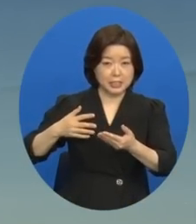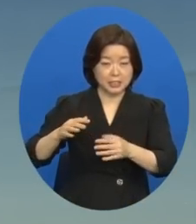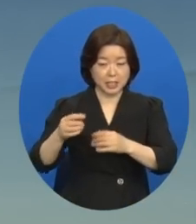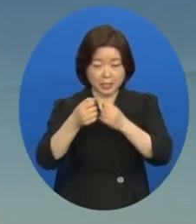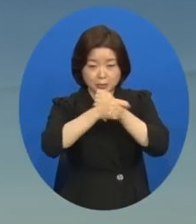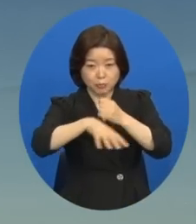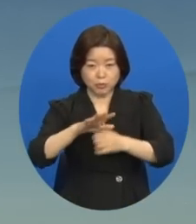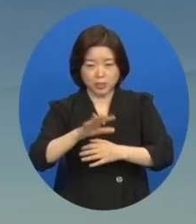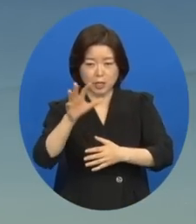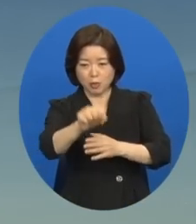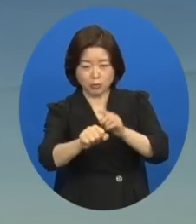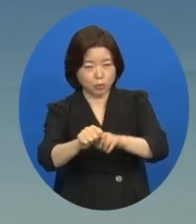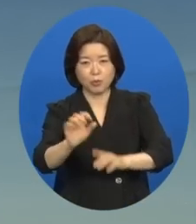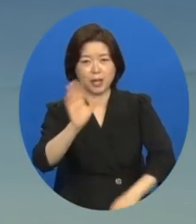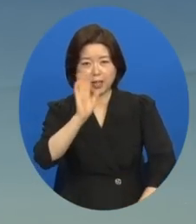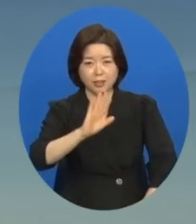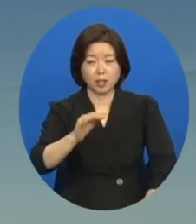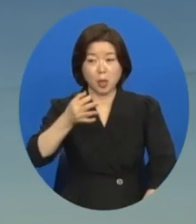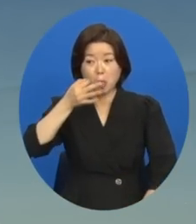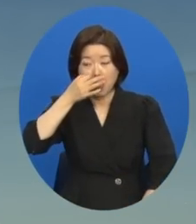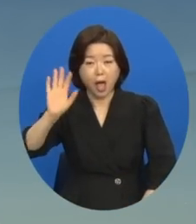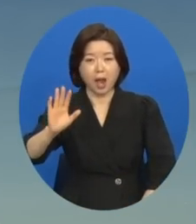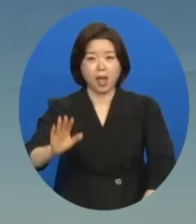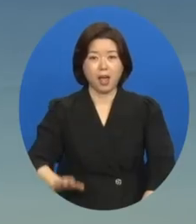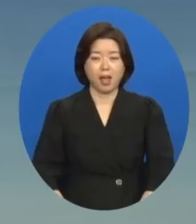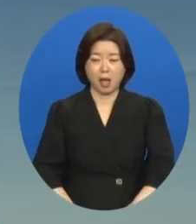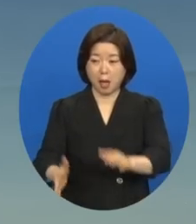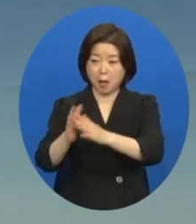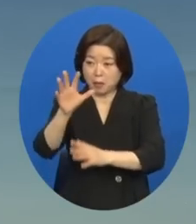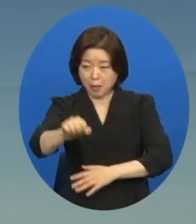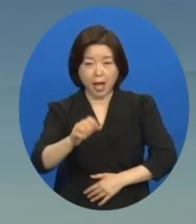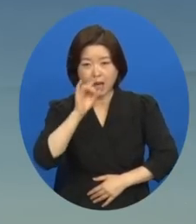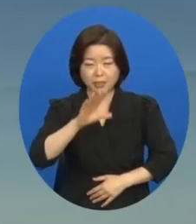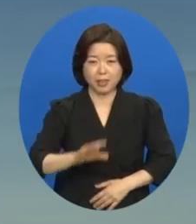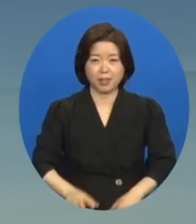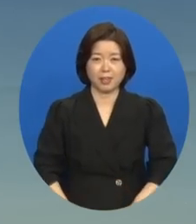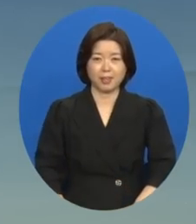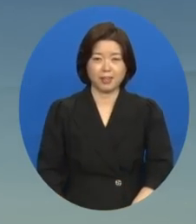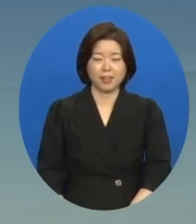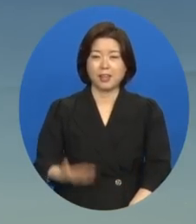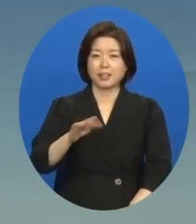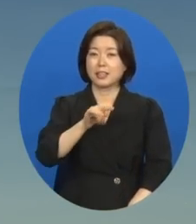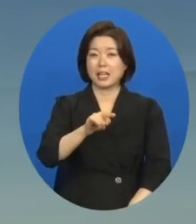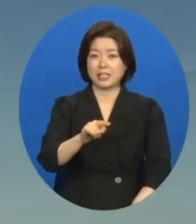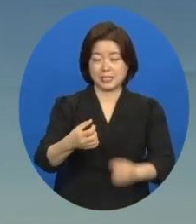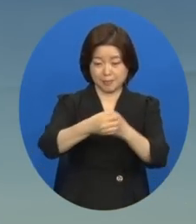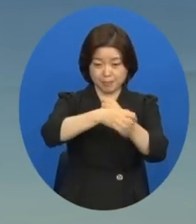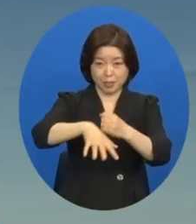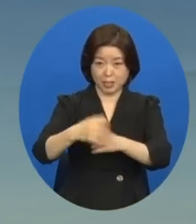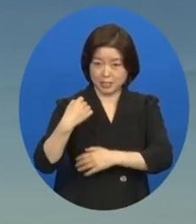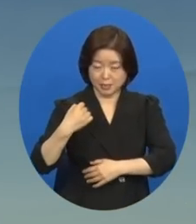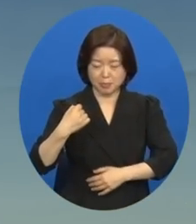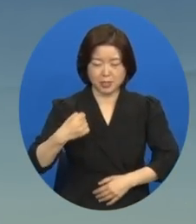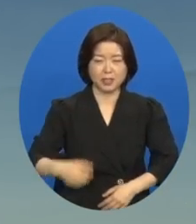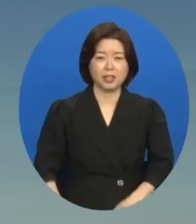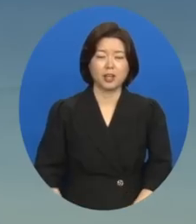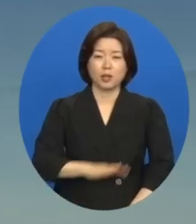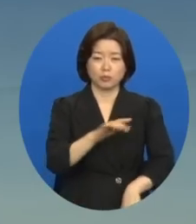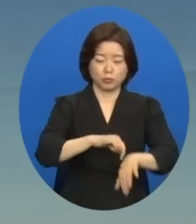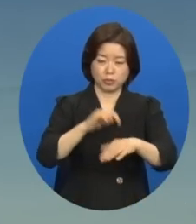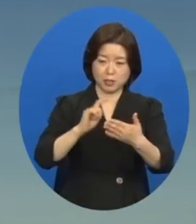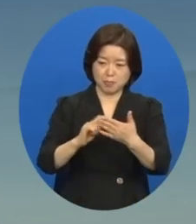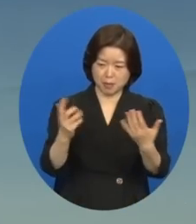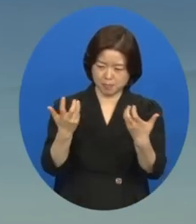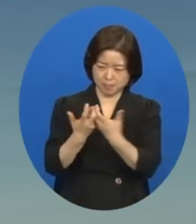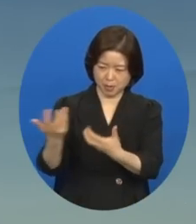거예요. 눈에 안 보이는 거예요. 만져지지 않는 거예요. 그런데 이 무기가 우리의 마음을 채우기